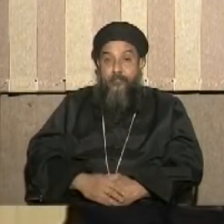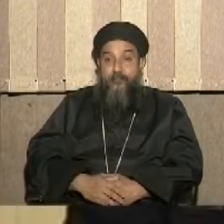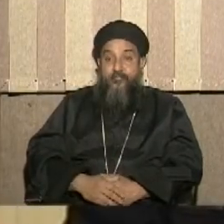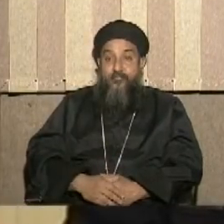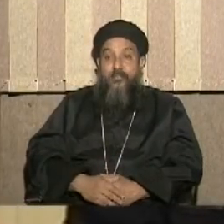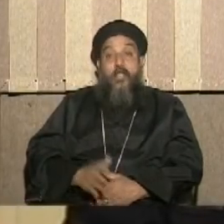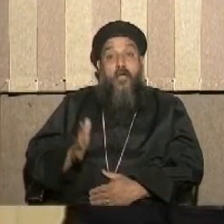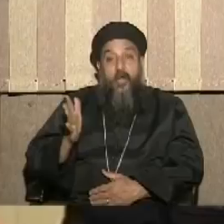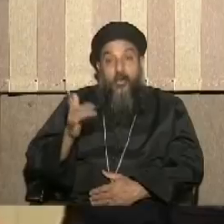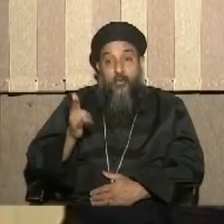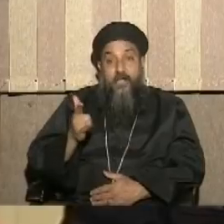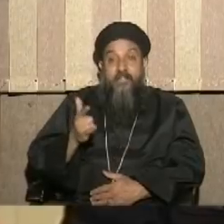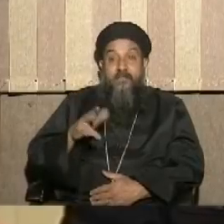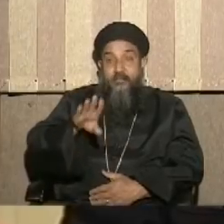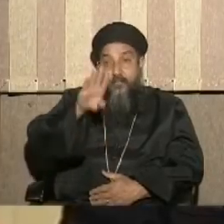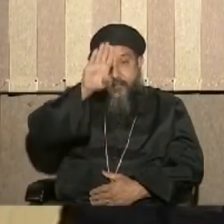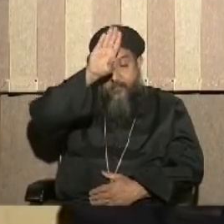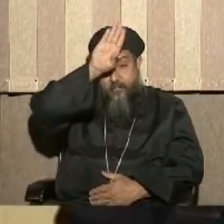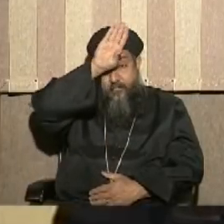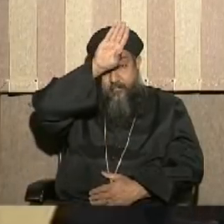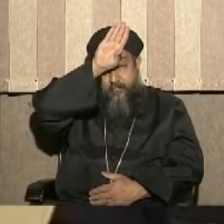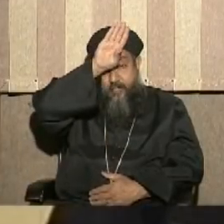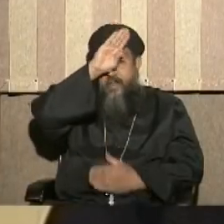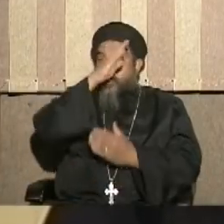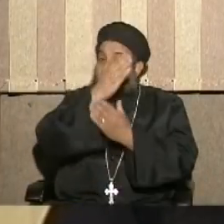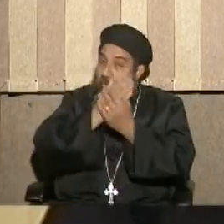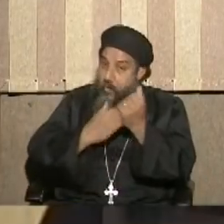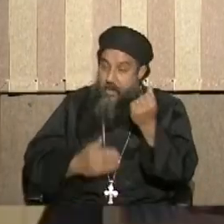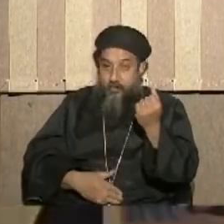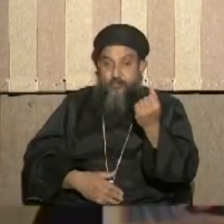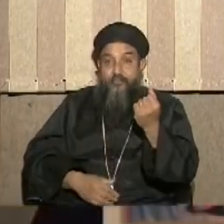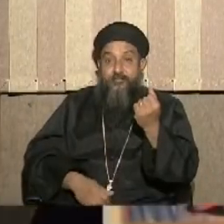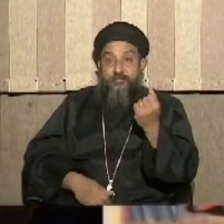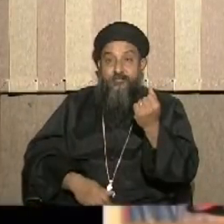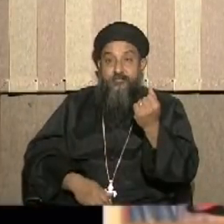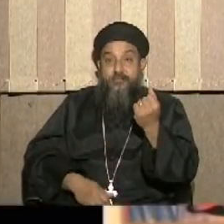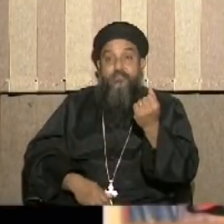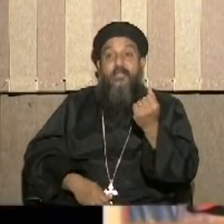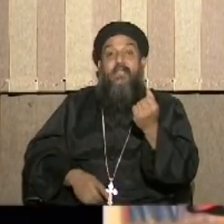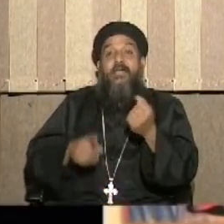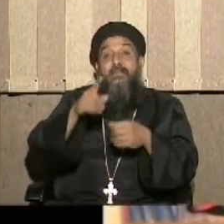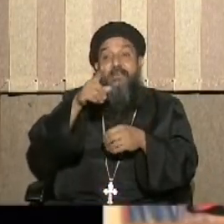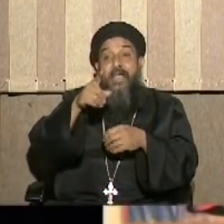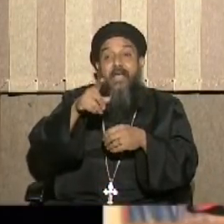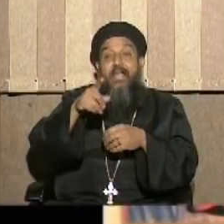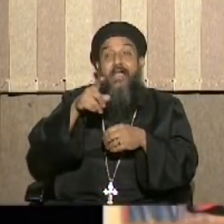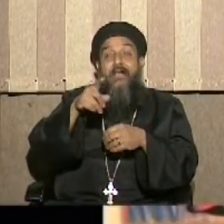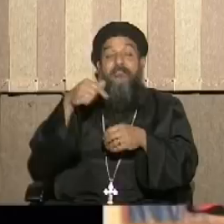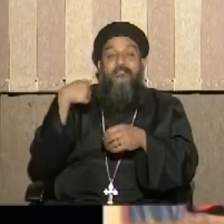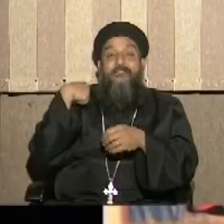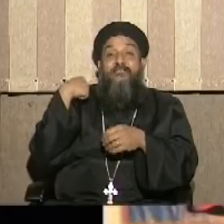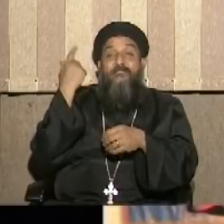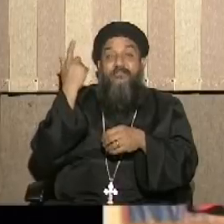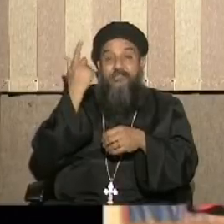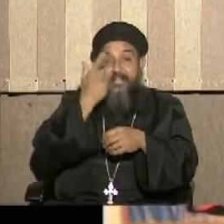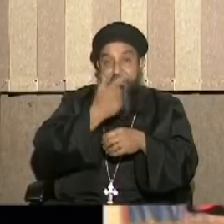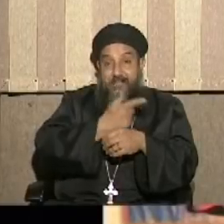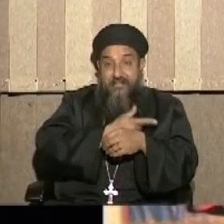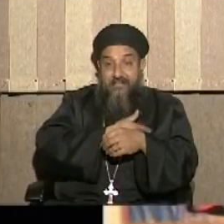يعلم أن ماكسيموس ودوماديوس القديسان العظيمان هم أبناء الملوك وقد تركوا كل شيء، تركوا منزلهم